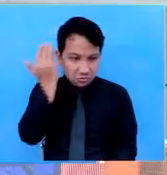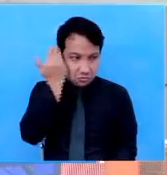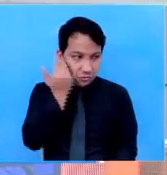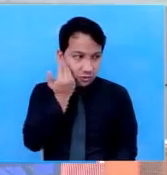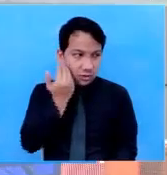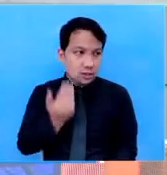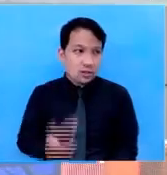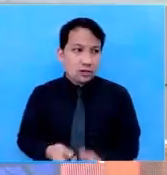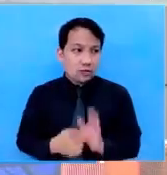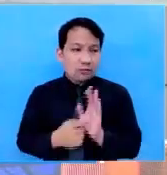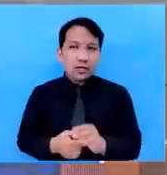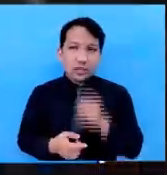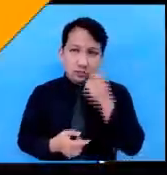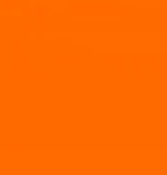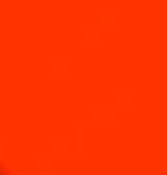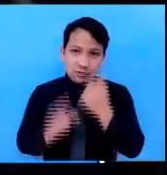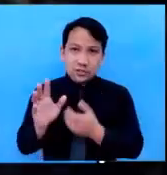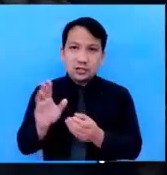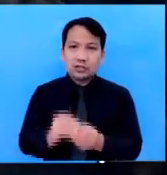si Jenny Dongon.